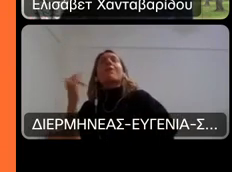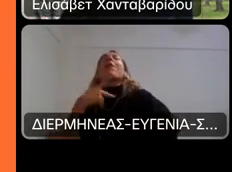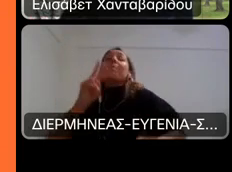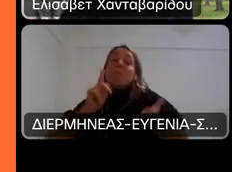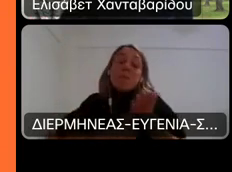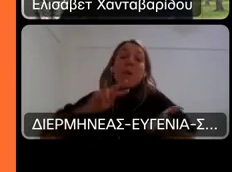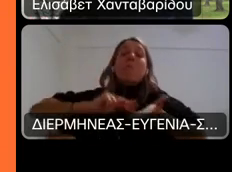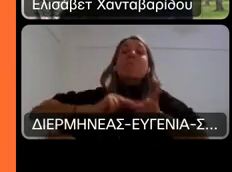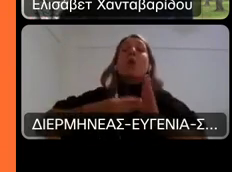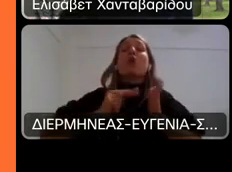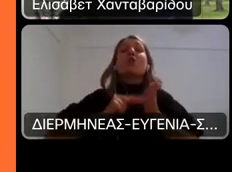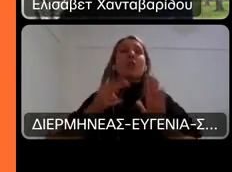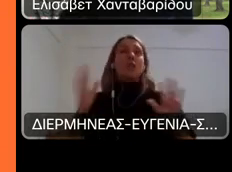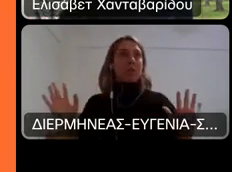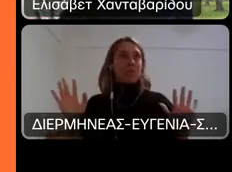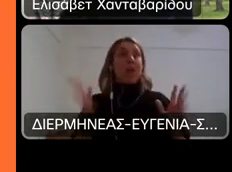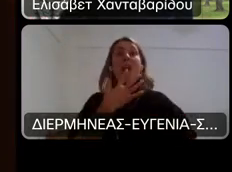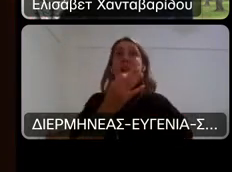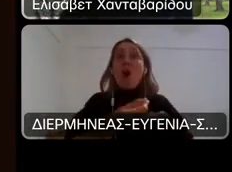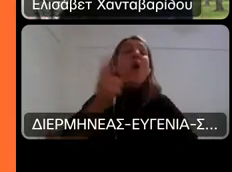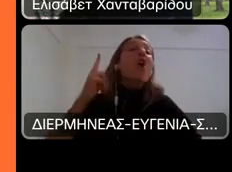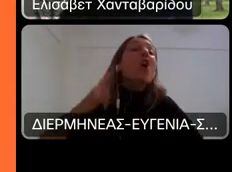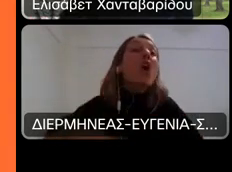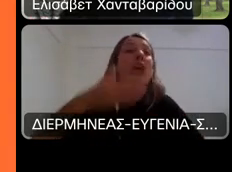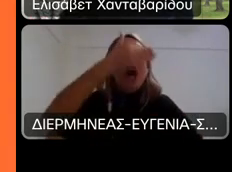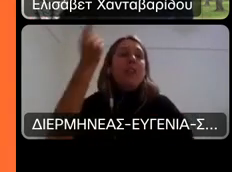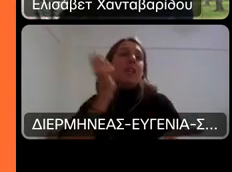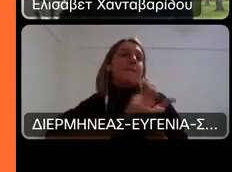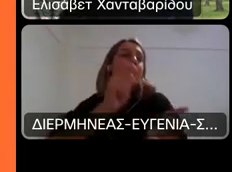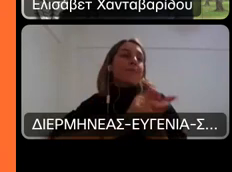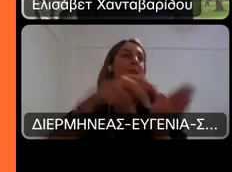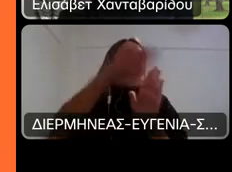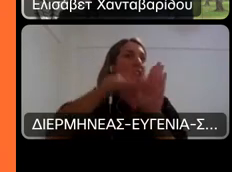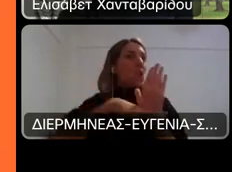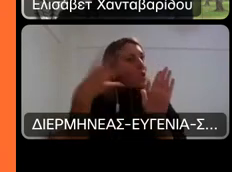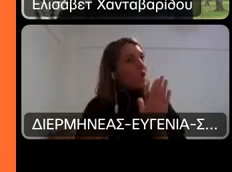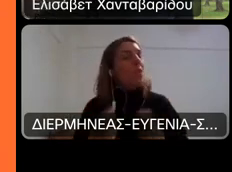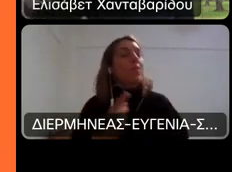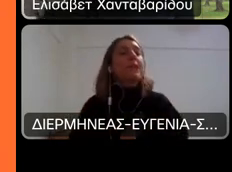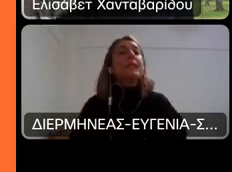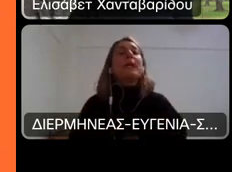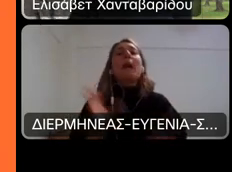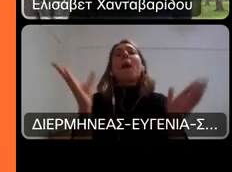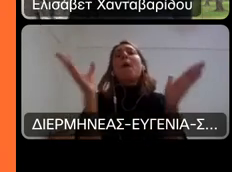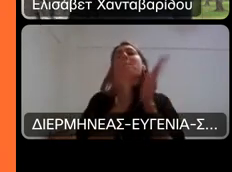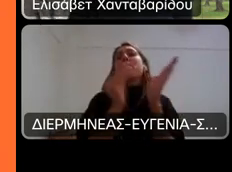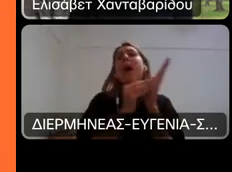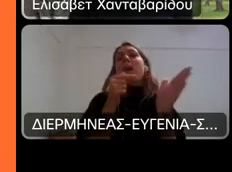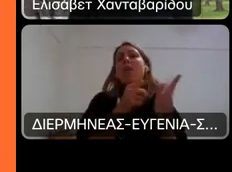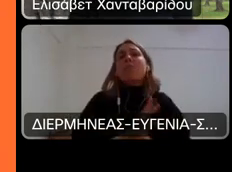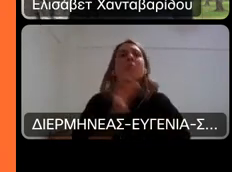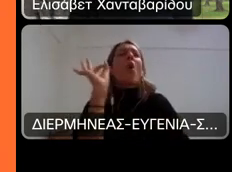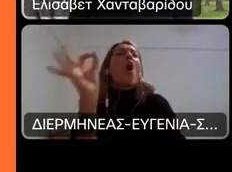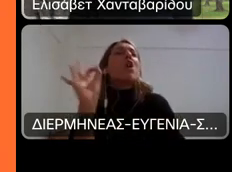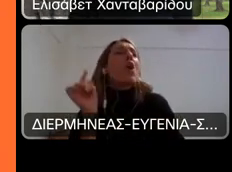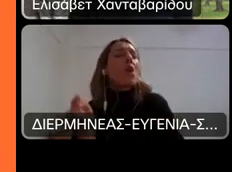αυτό έχουν γραφτεί αυτοί οι κώδικες ηθικής. Ένα παράδειγμα με την ορολογία που προέκυψε